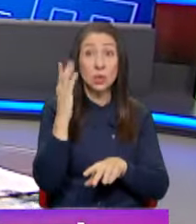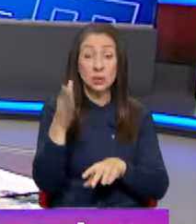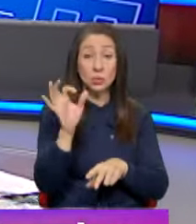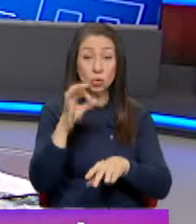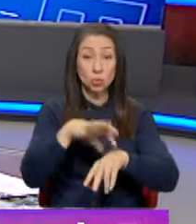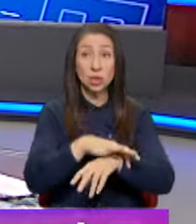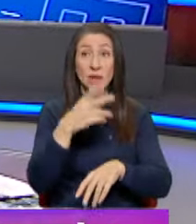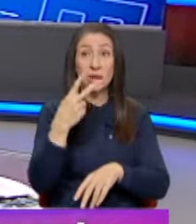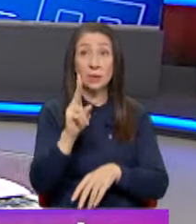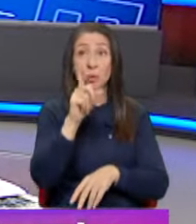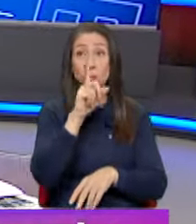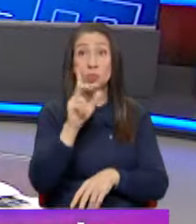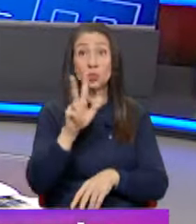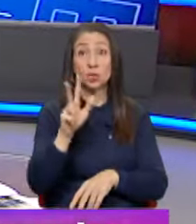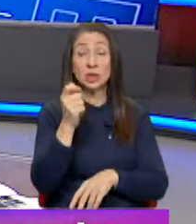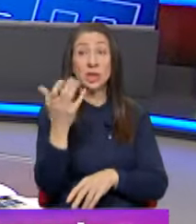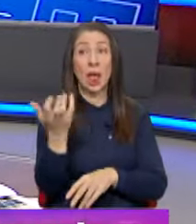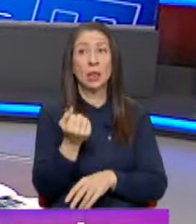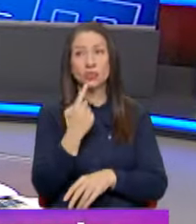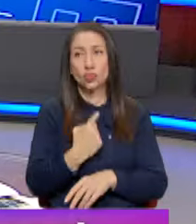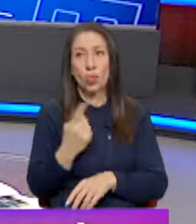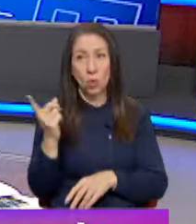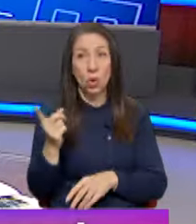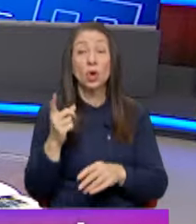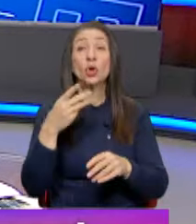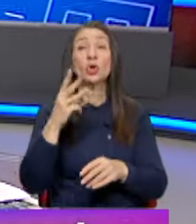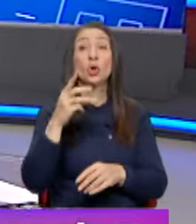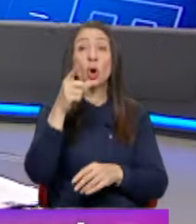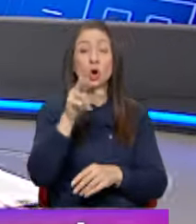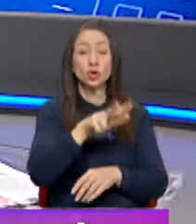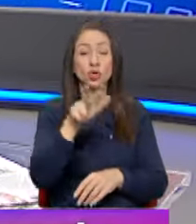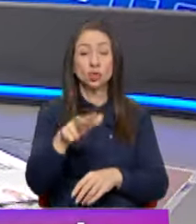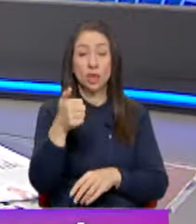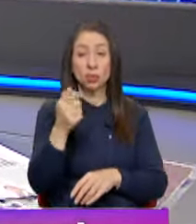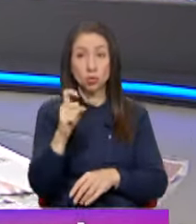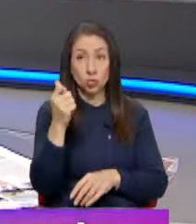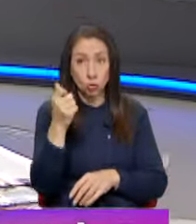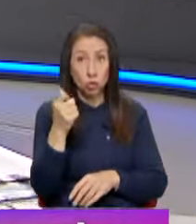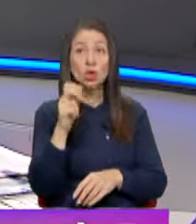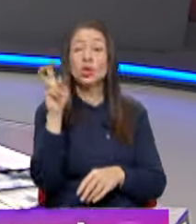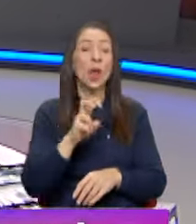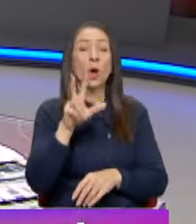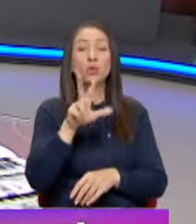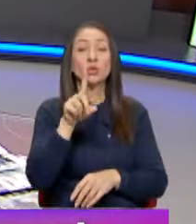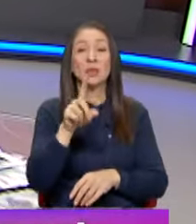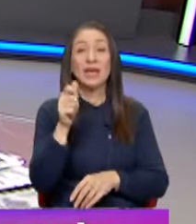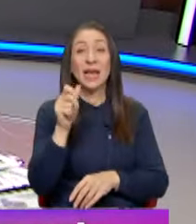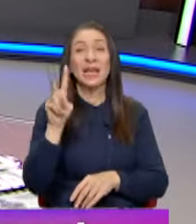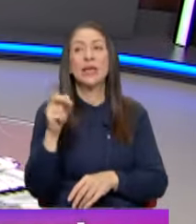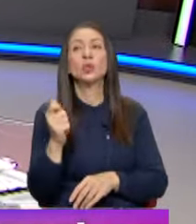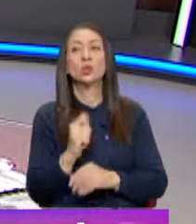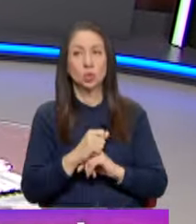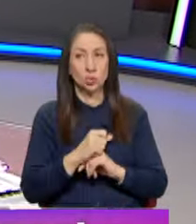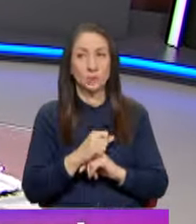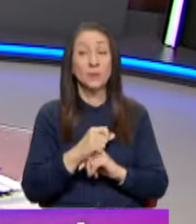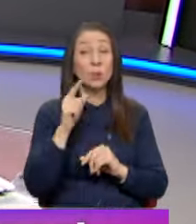kuyumcuya 2130 liradan aldığını söylüyor Euro şöyle bir çekileyim 33 L 69 kuruş dolar 31 L 2